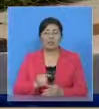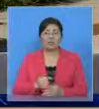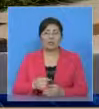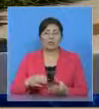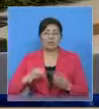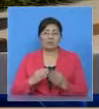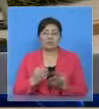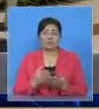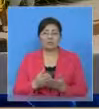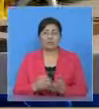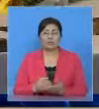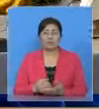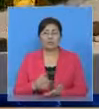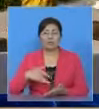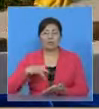жаңағы